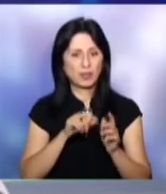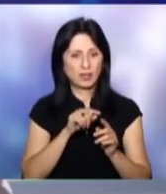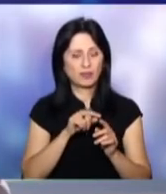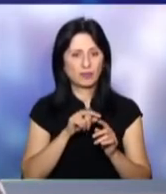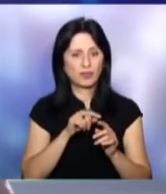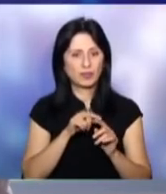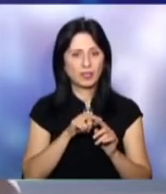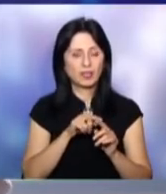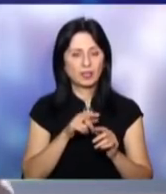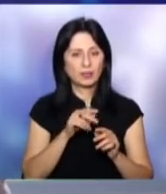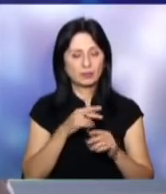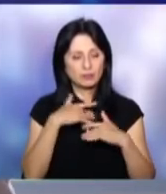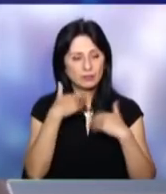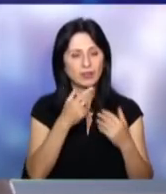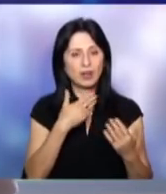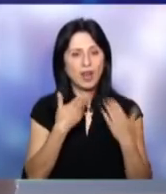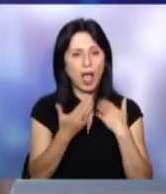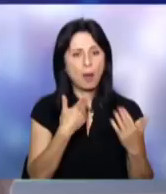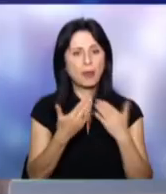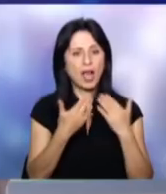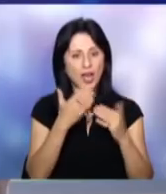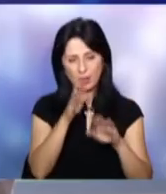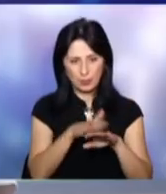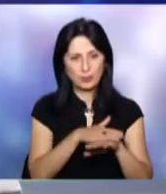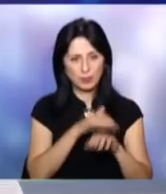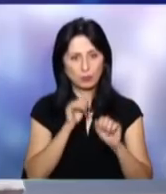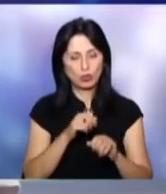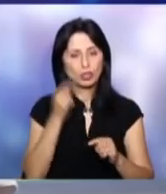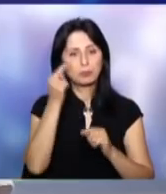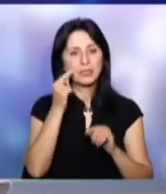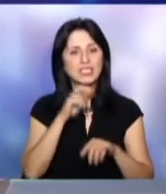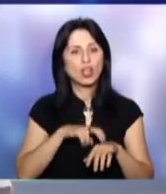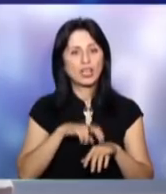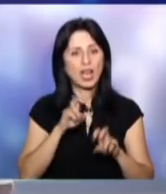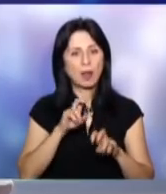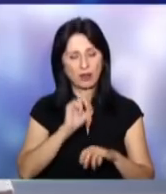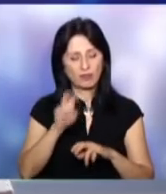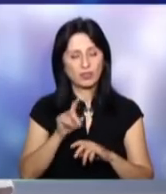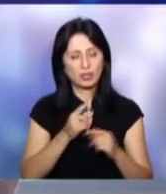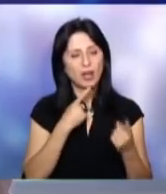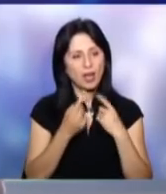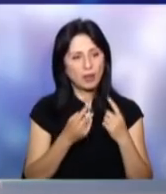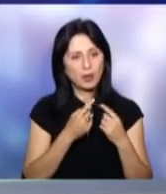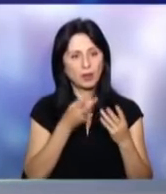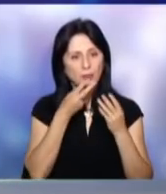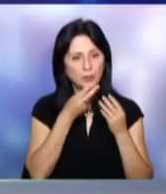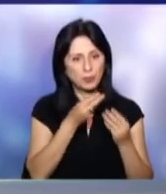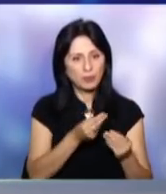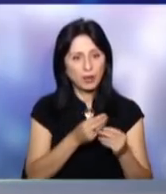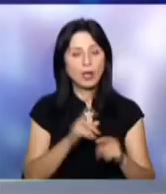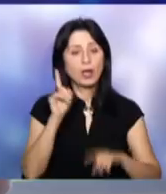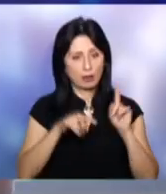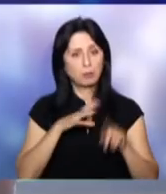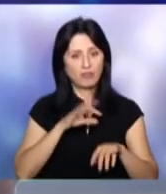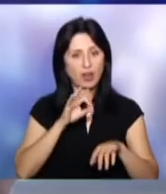ეს პოსტტრავმული წარმოსახვა მოვშალოთ, იმიტომ რომ საერთოდ მძიმე ოპერაციის შემდეგ ყოველთვის ხან დეპრესია